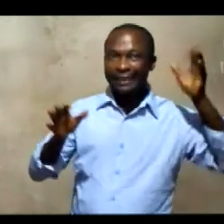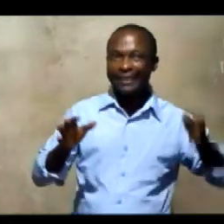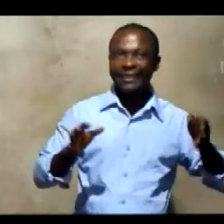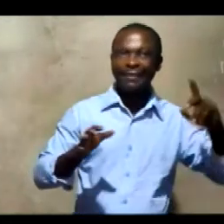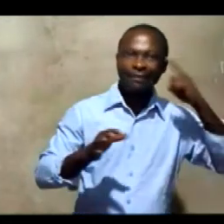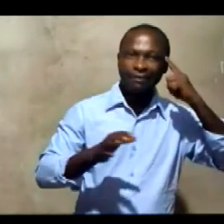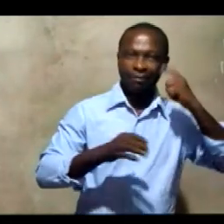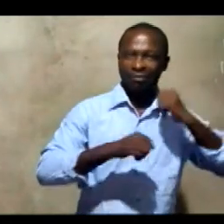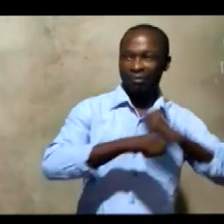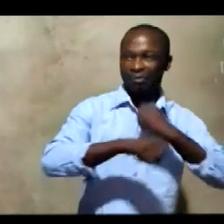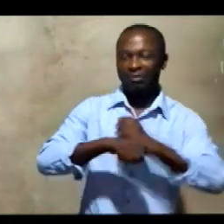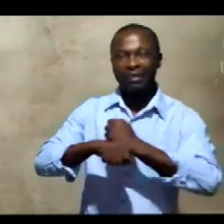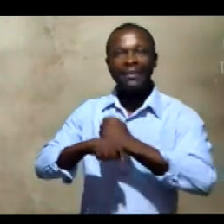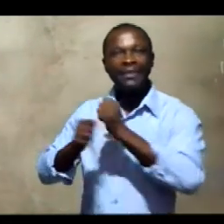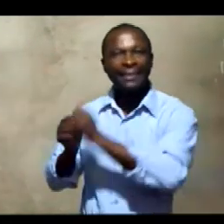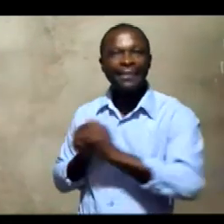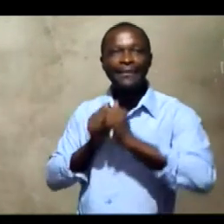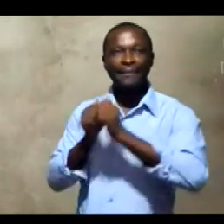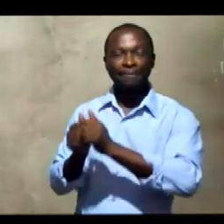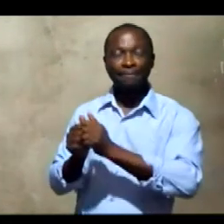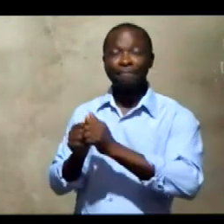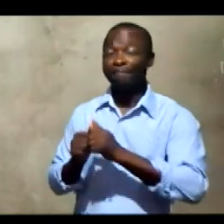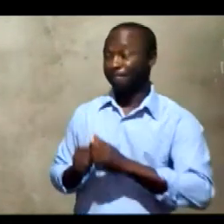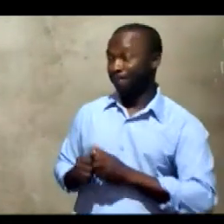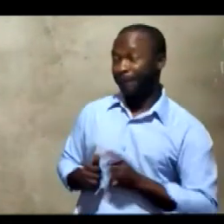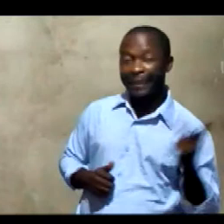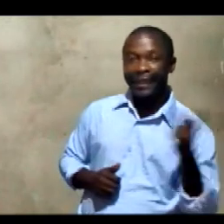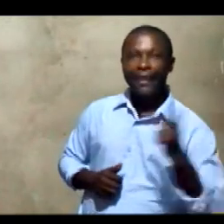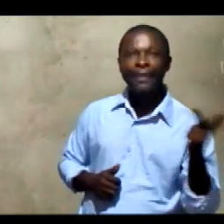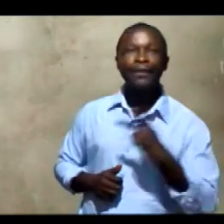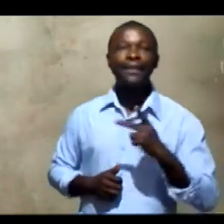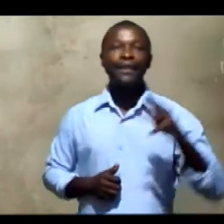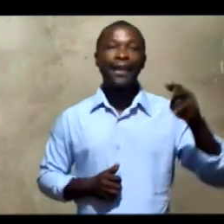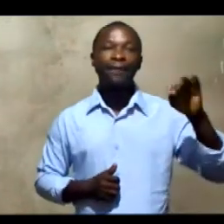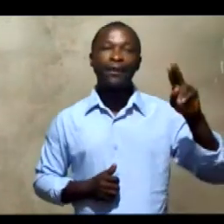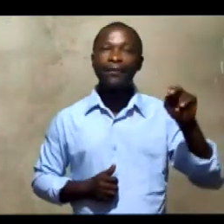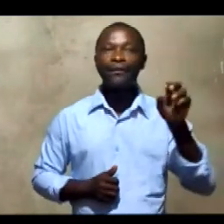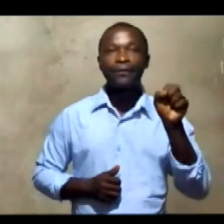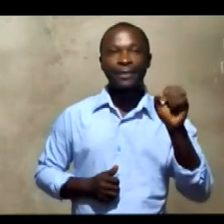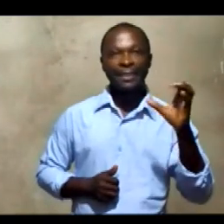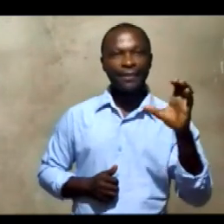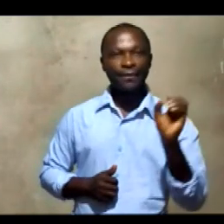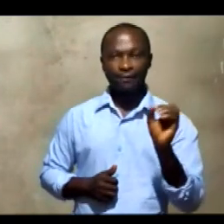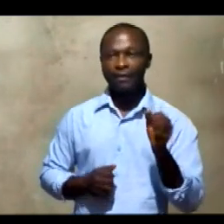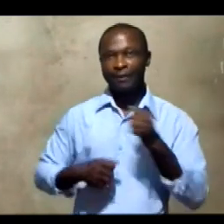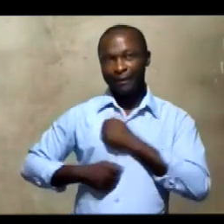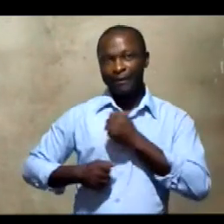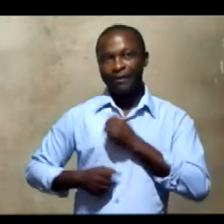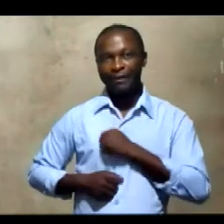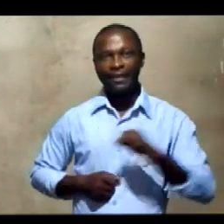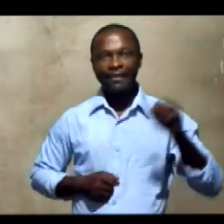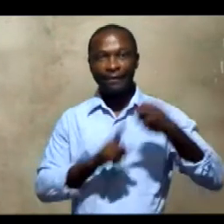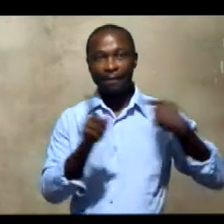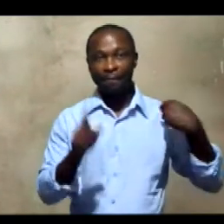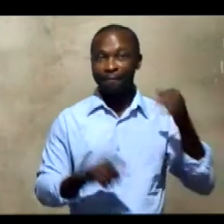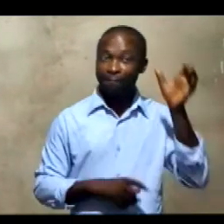L'armée congolaise et la MONUSCO, mission des Nations Unies en République démocratique du Congo, sont à pied d'œuvre à Béni. L'est de la République